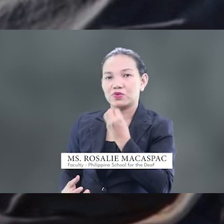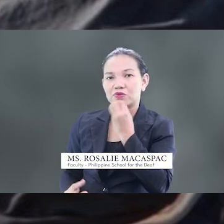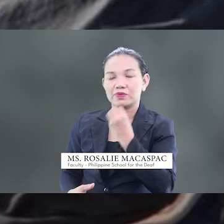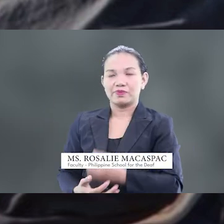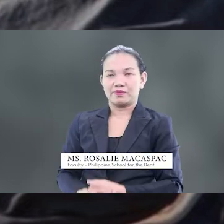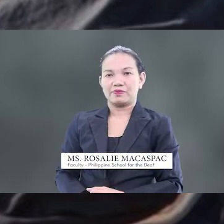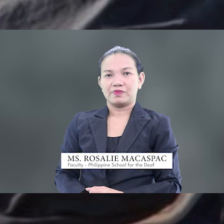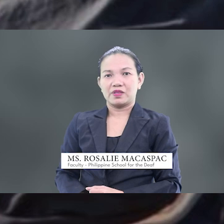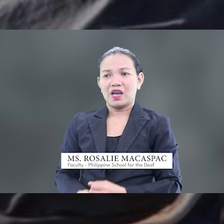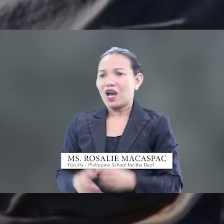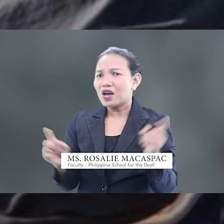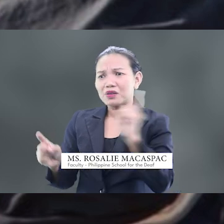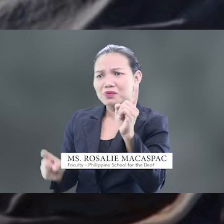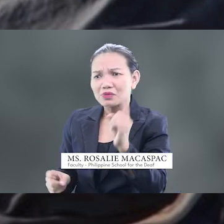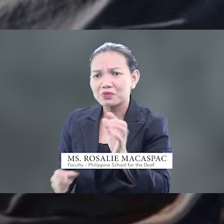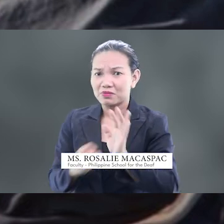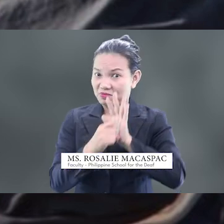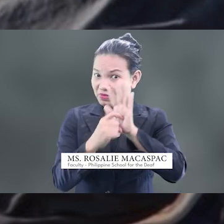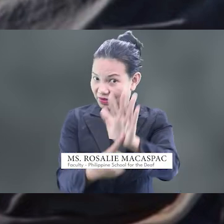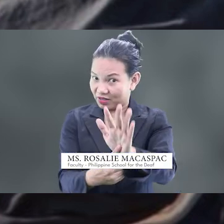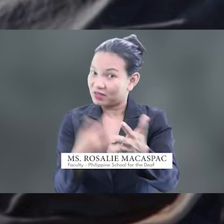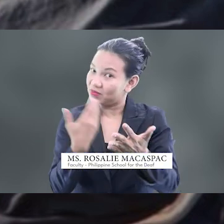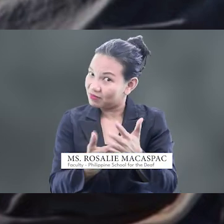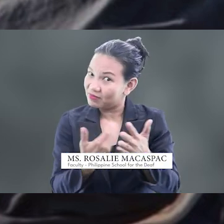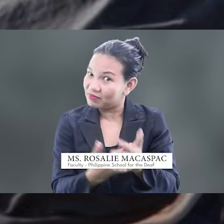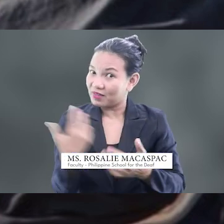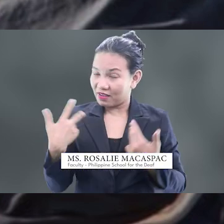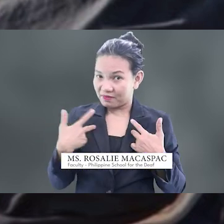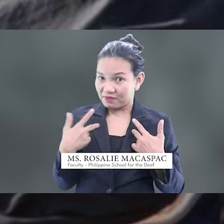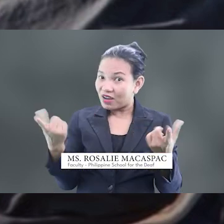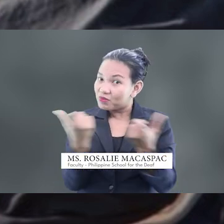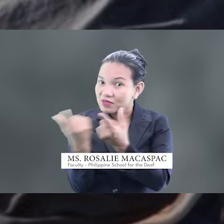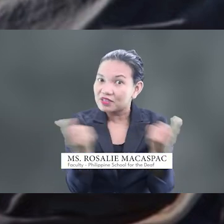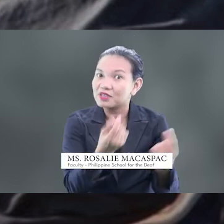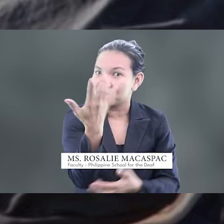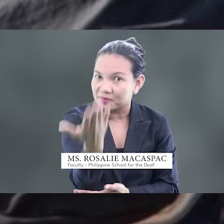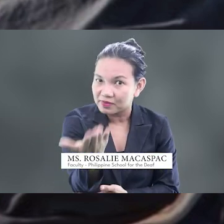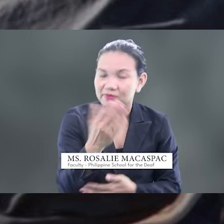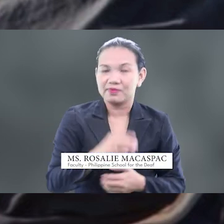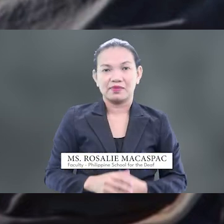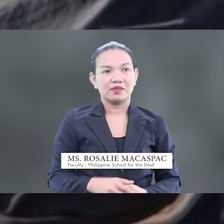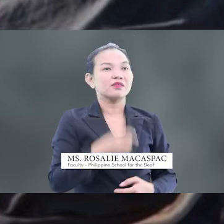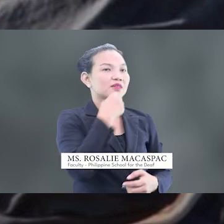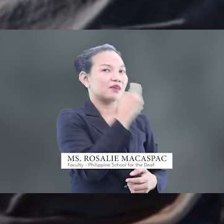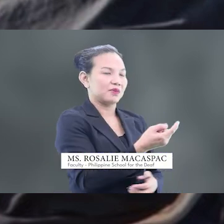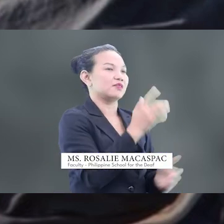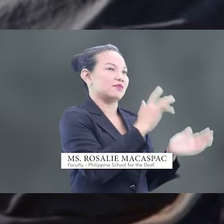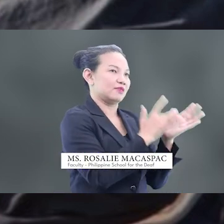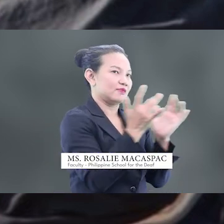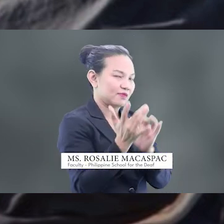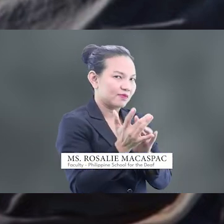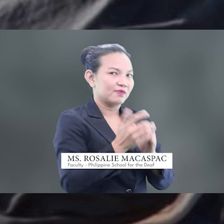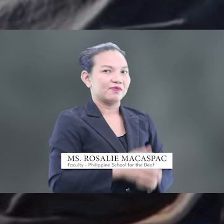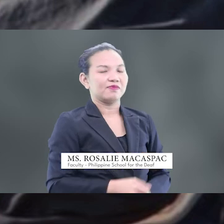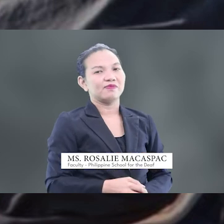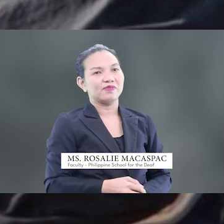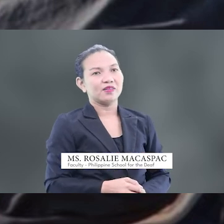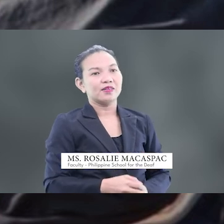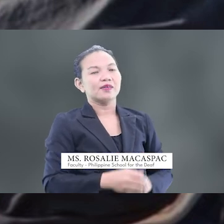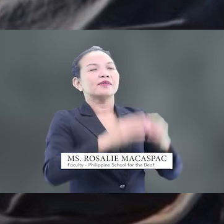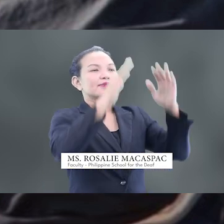Hudyo, "Anong tanda ang maipakikita mo sa amin? Ano ang magagawa mo?" Sinagot sila ni